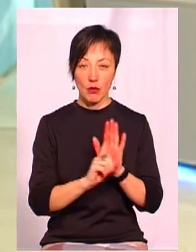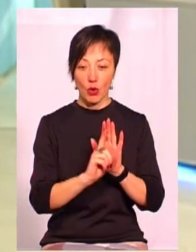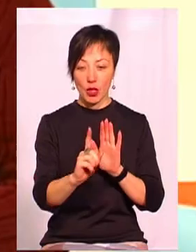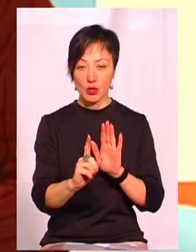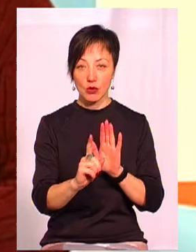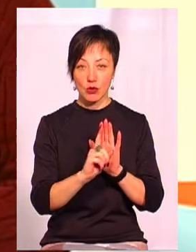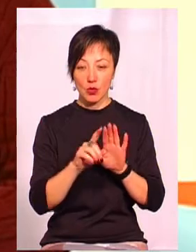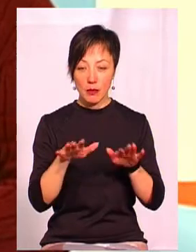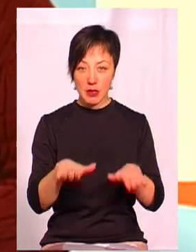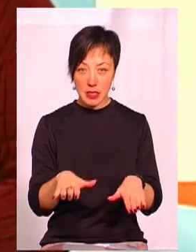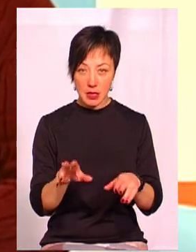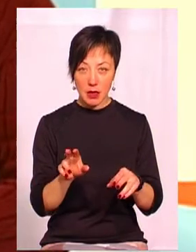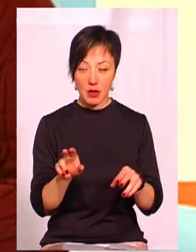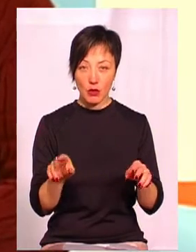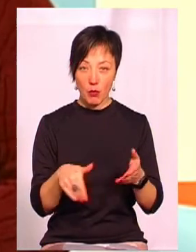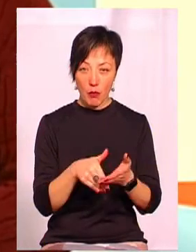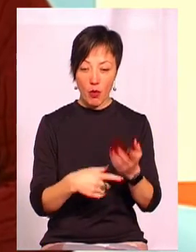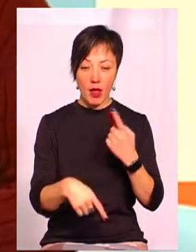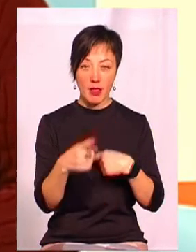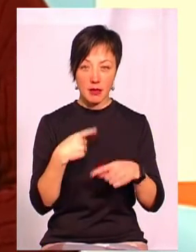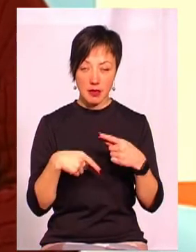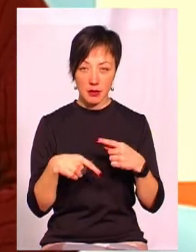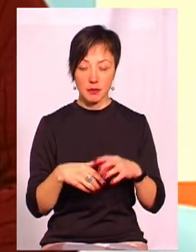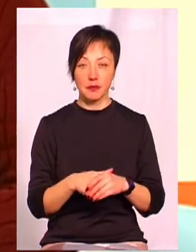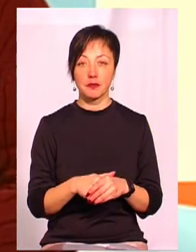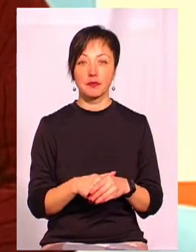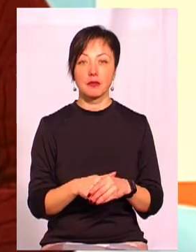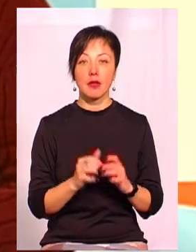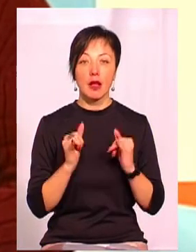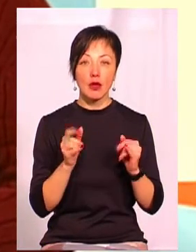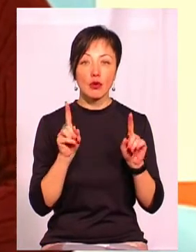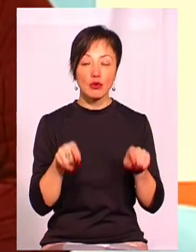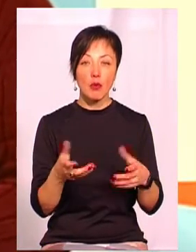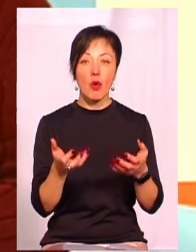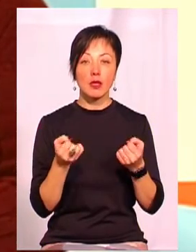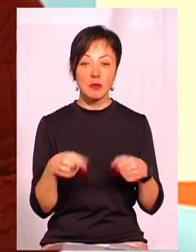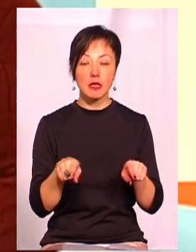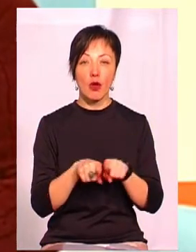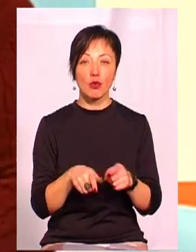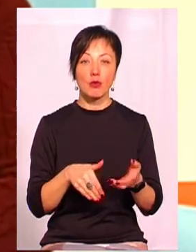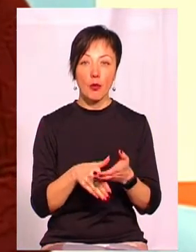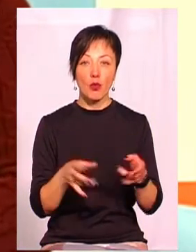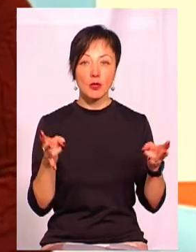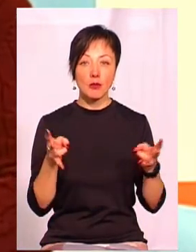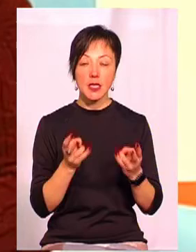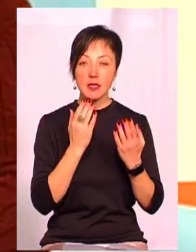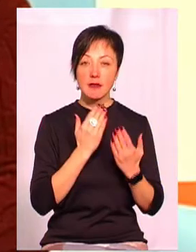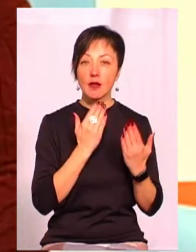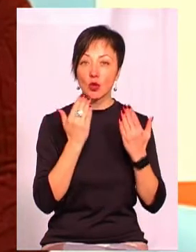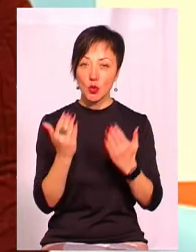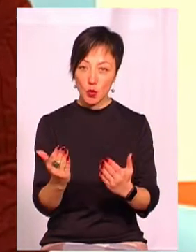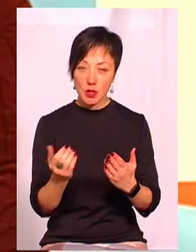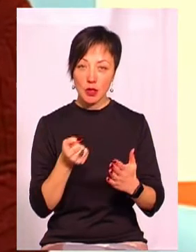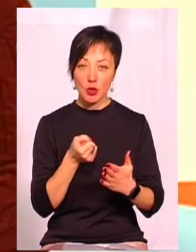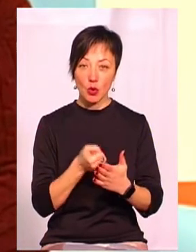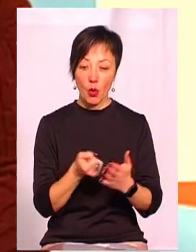до місця надання допомоги і назад. Для того, щоб отримати таку допомогу, необхідно звернутися